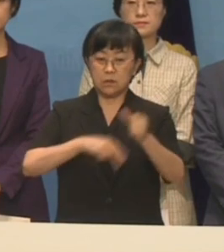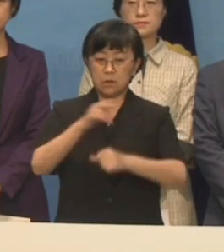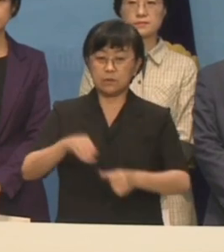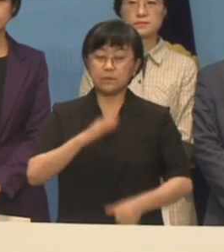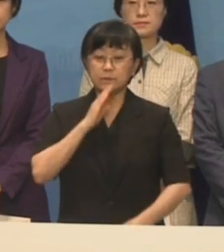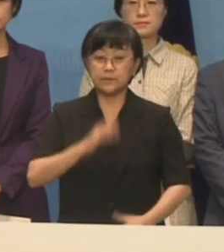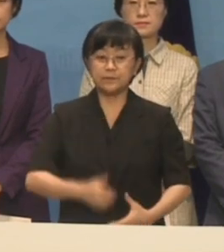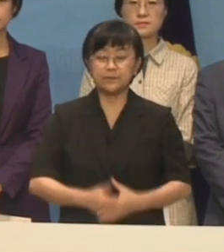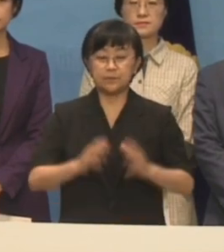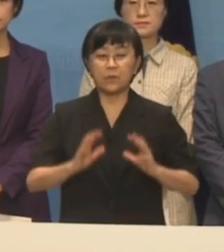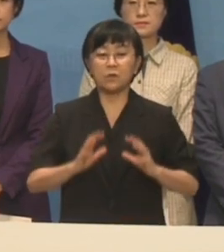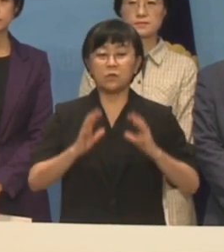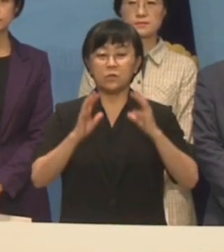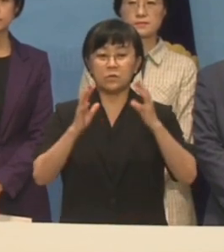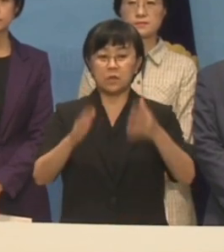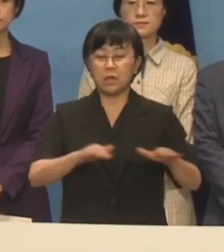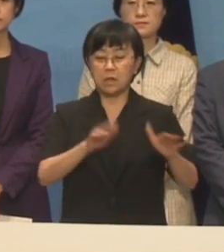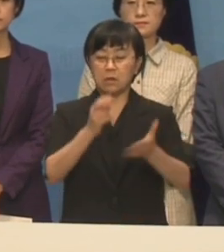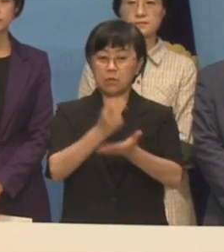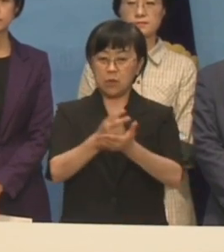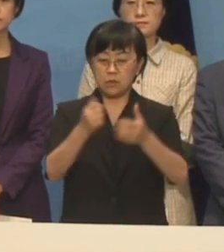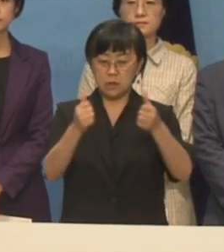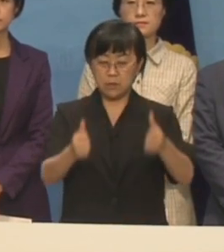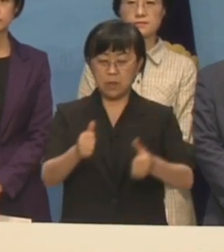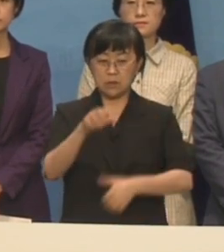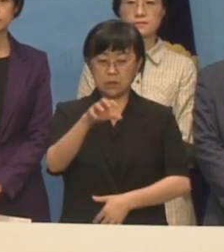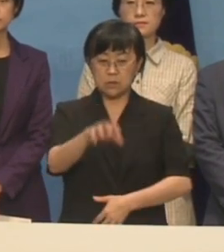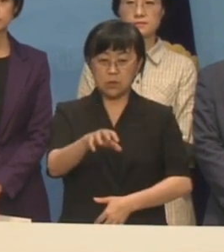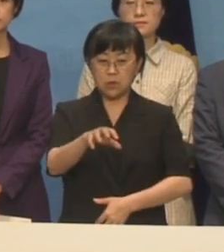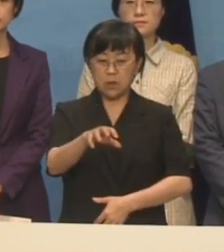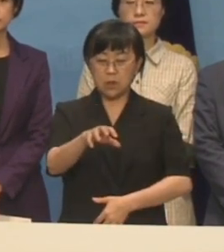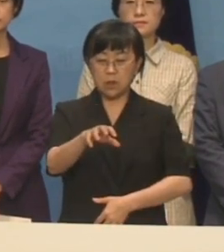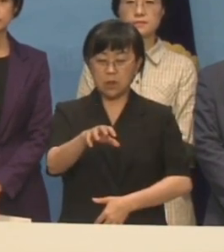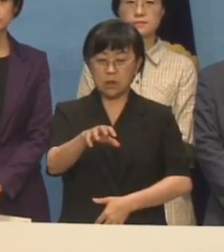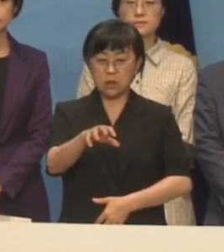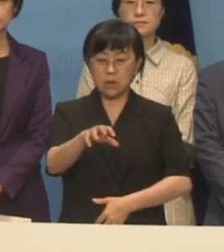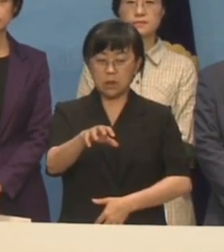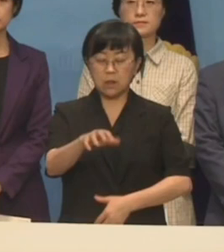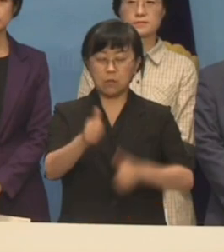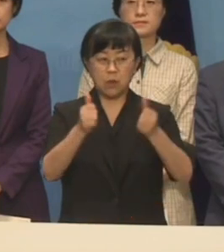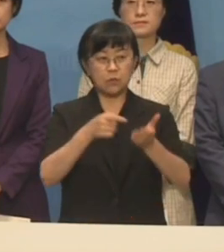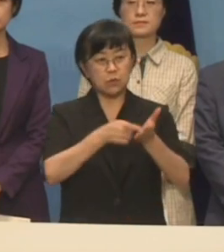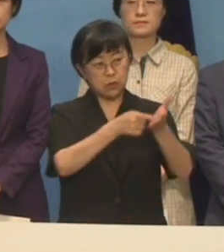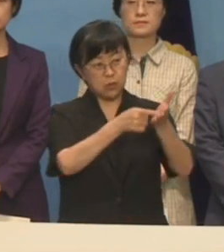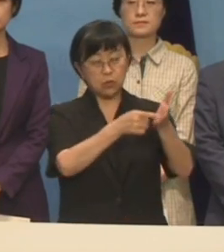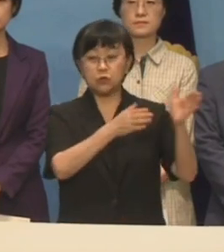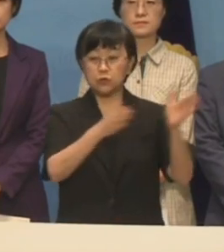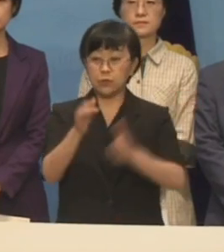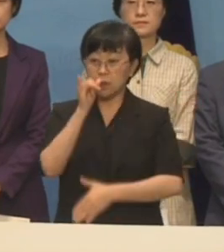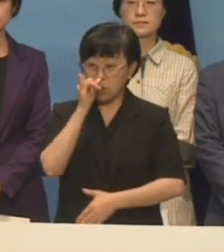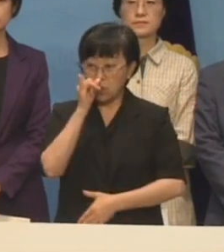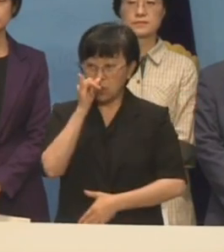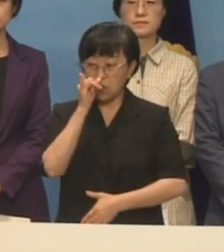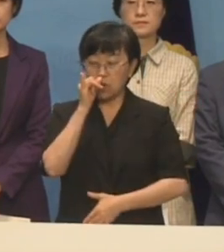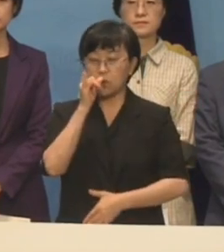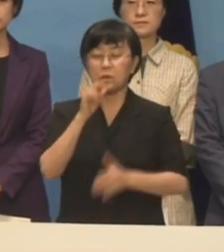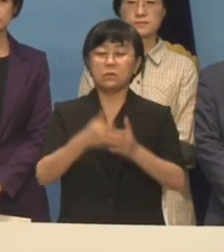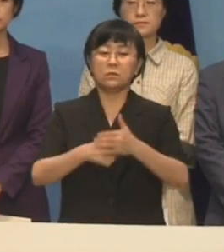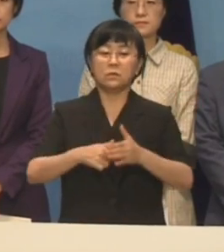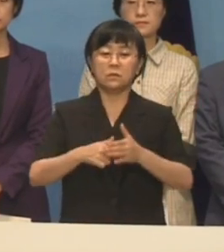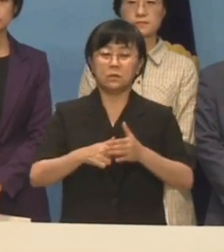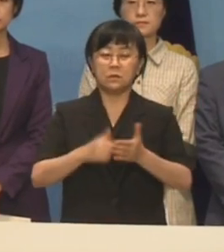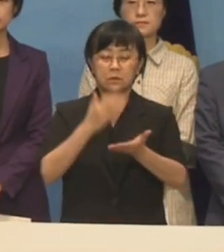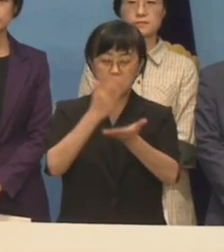그래서 국제해양법 재판소에 잠정 조치 제소를 준비하는 등 다각적인 노력을